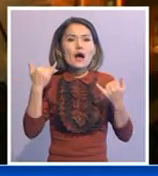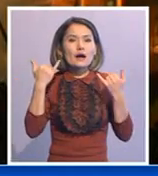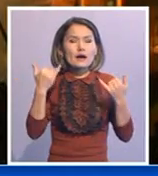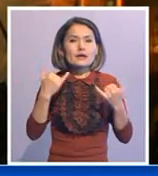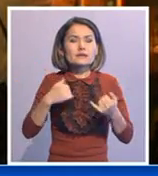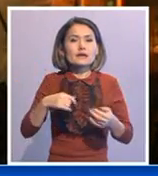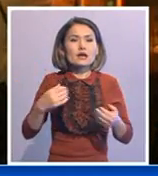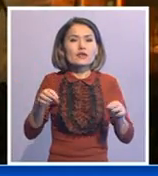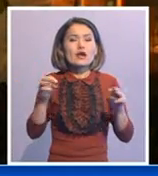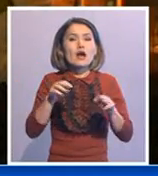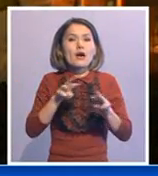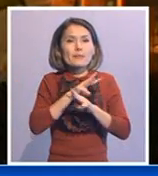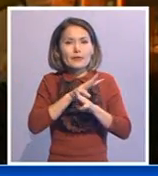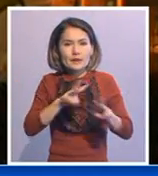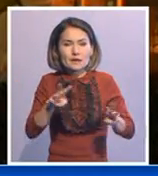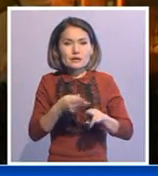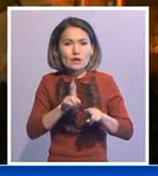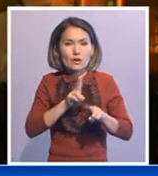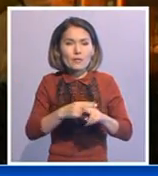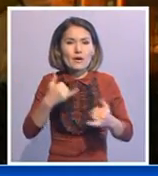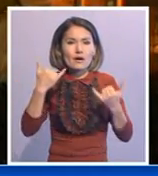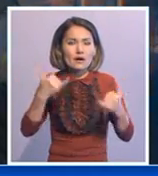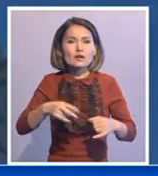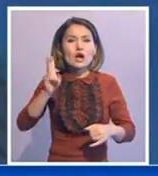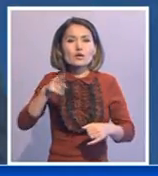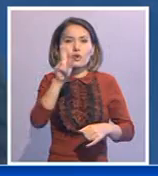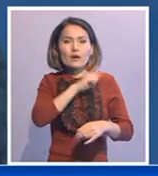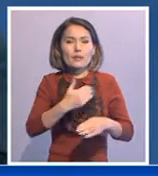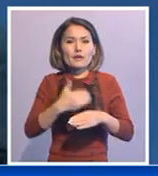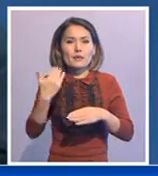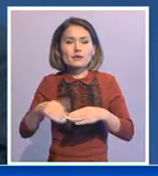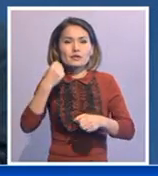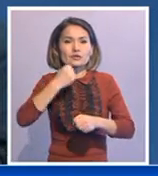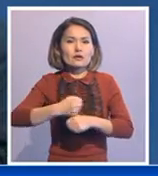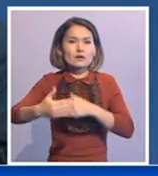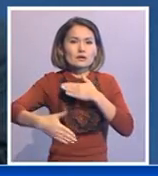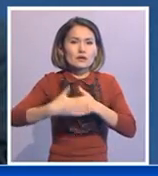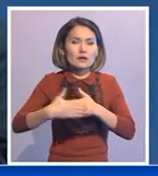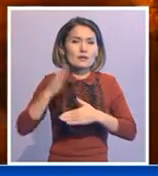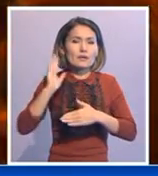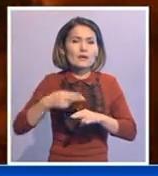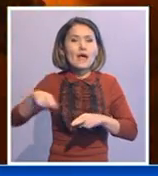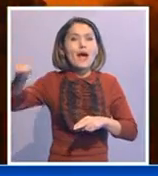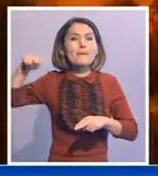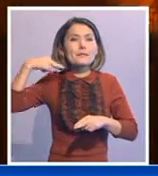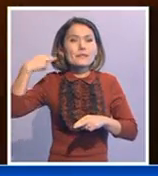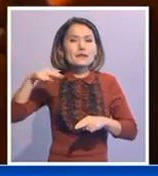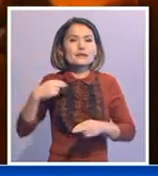өкілдері Еуромайданды таратуға қатысқандарды жазалауды талап етті. Ал Киевте оппозициямен бірге президенттің